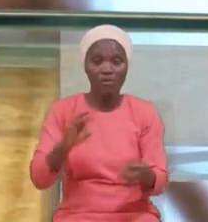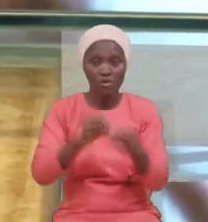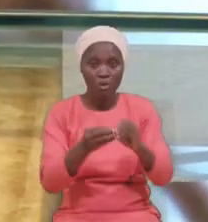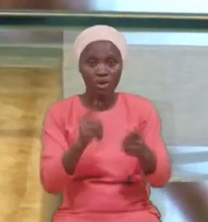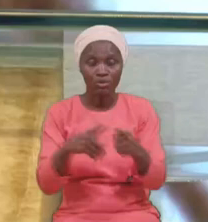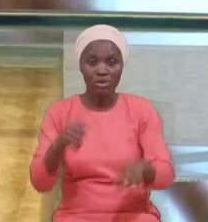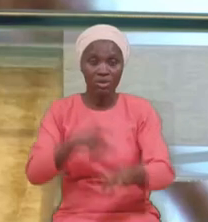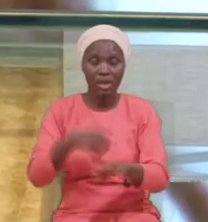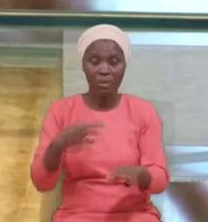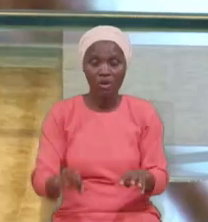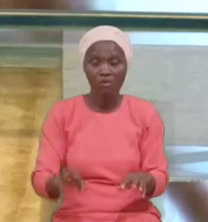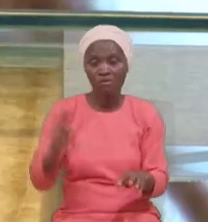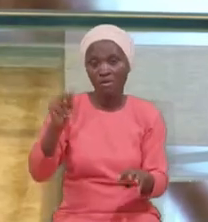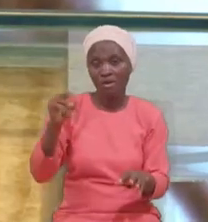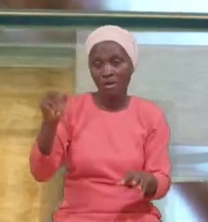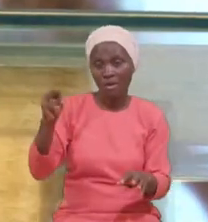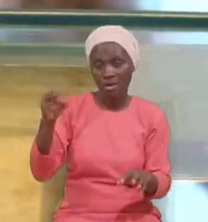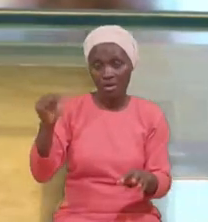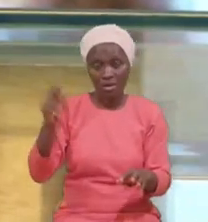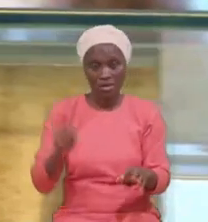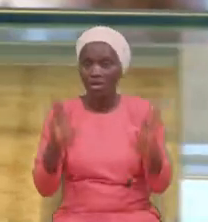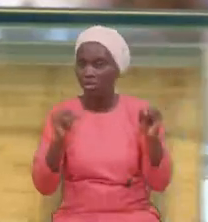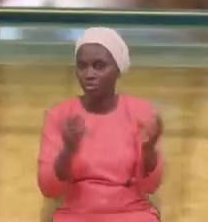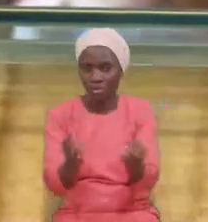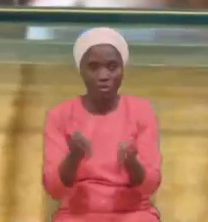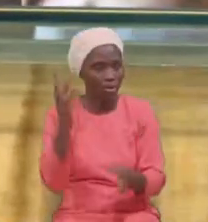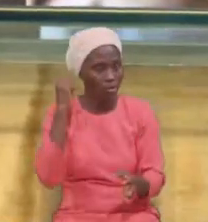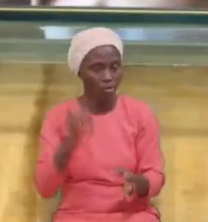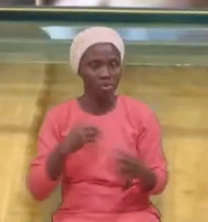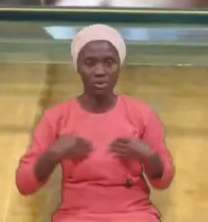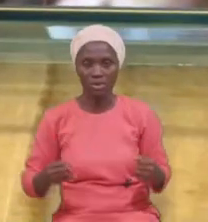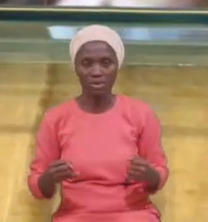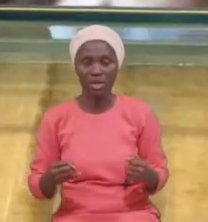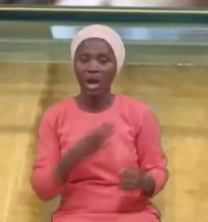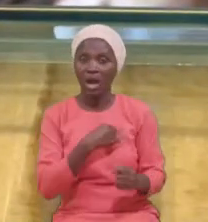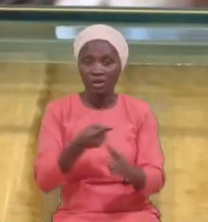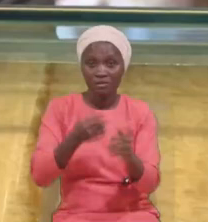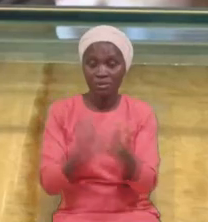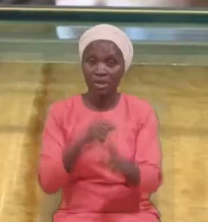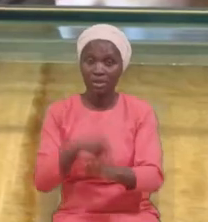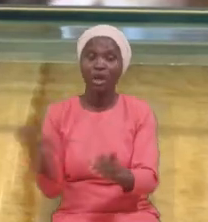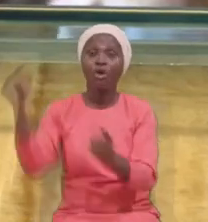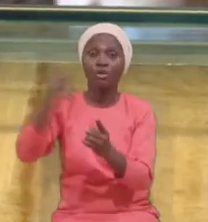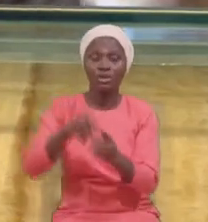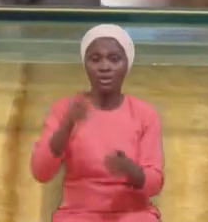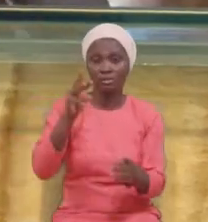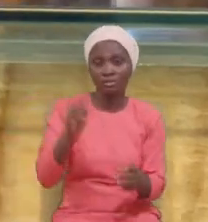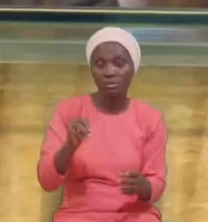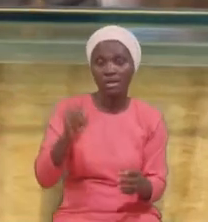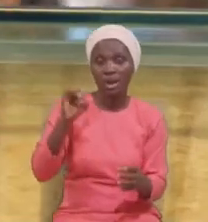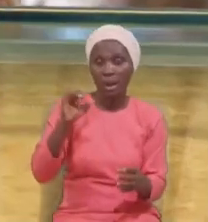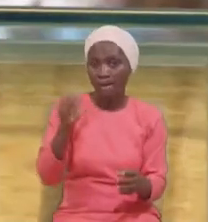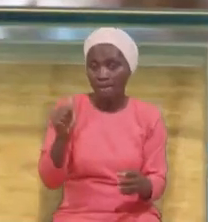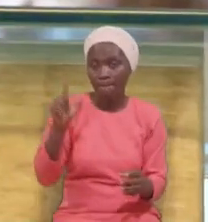de Naaman. Aucun lépreux n'était guéri. Du temps de Naaman jusqu'au temps de Malachie, aucun